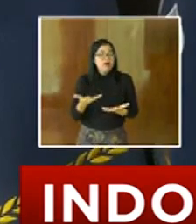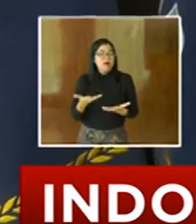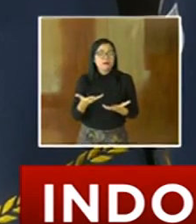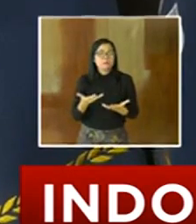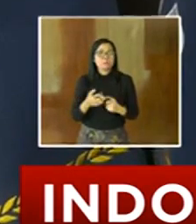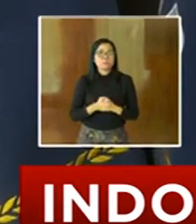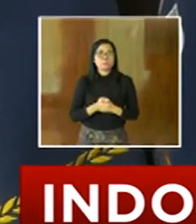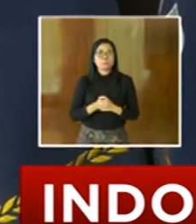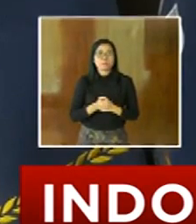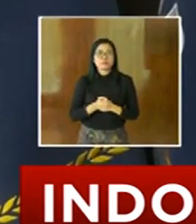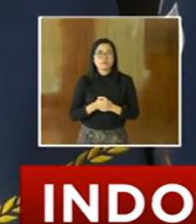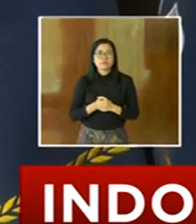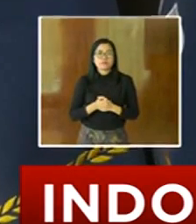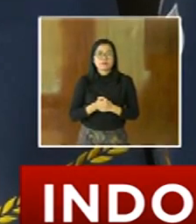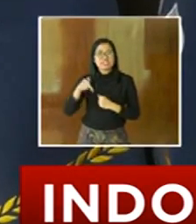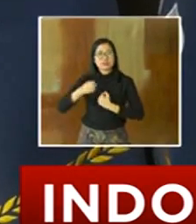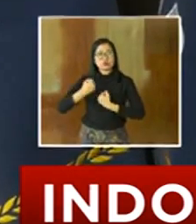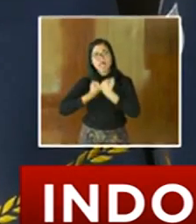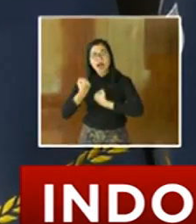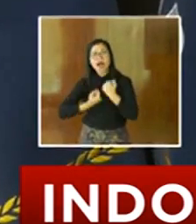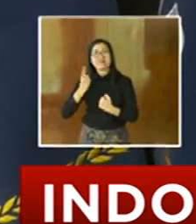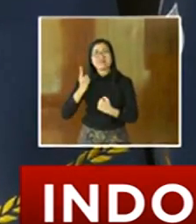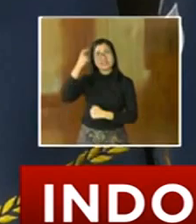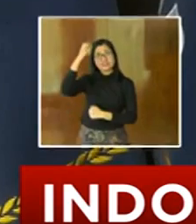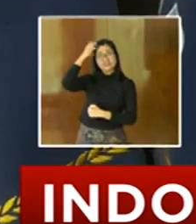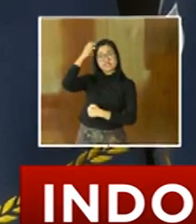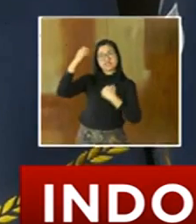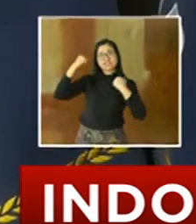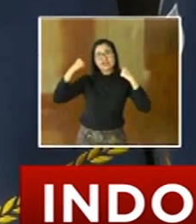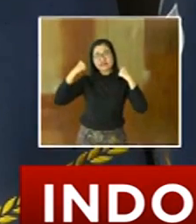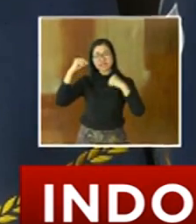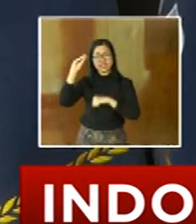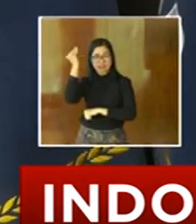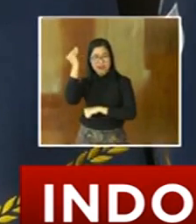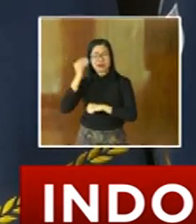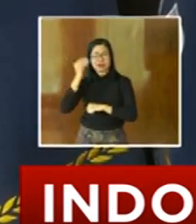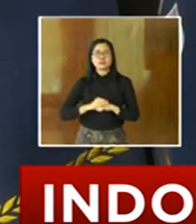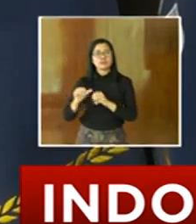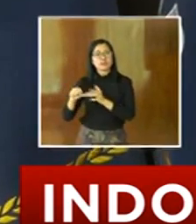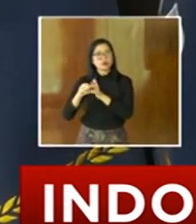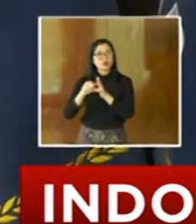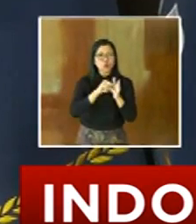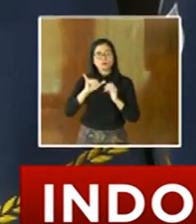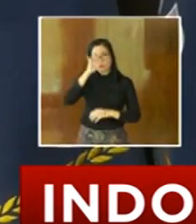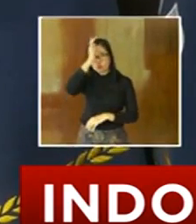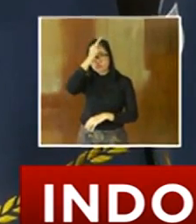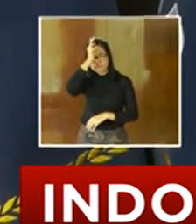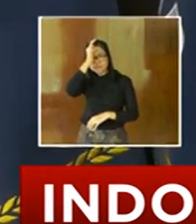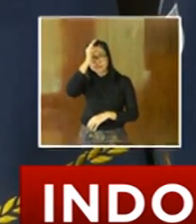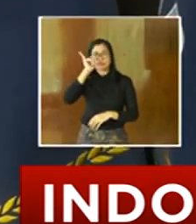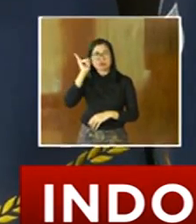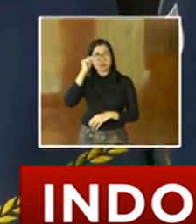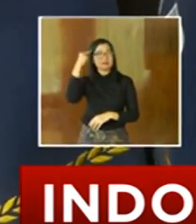berhasil dilaksanakan oleh jajaran Dinas Kesehatan DKI yang dibantu oleh unsur kepolisian dan pemerintah